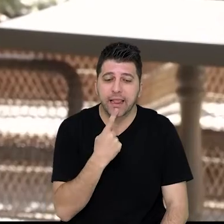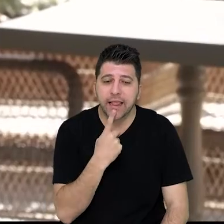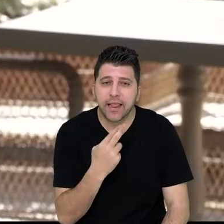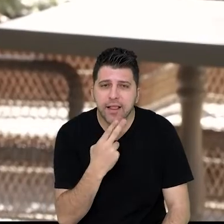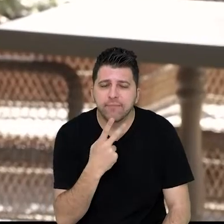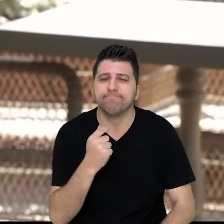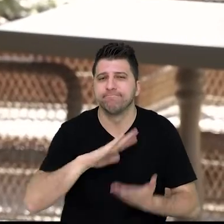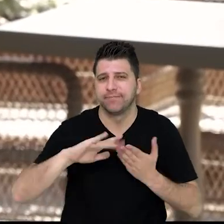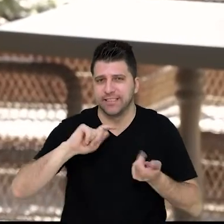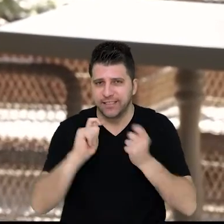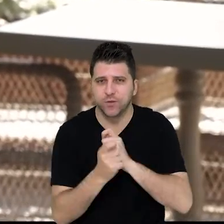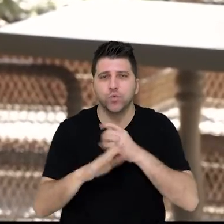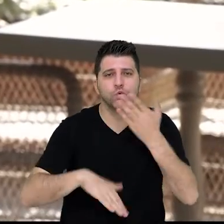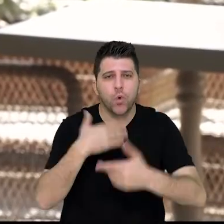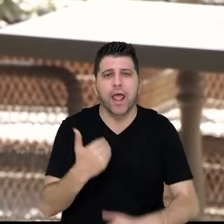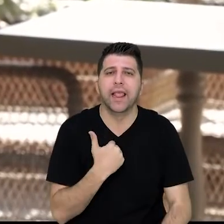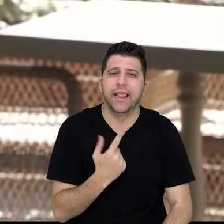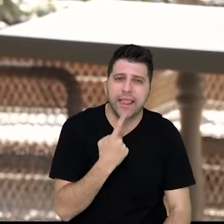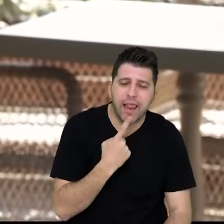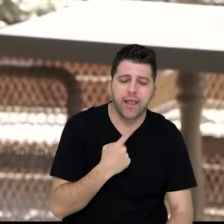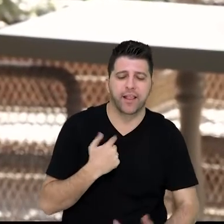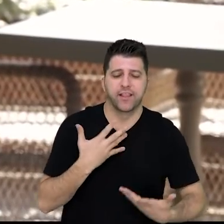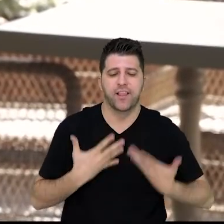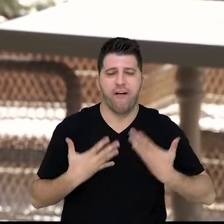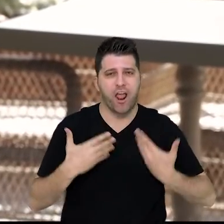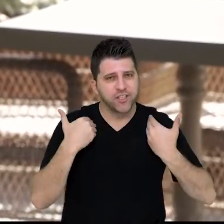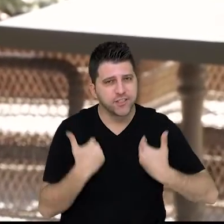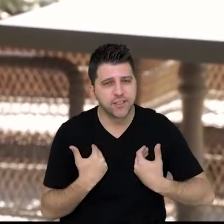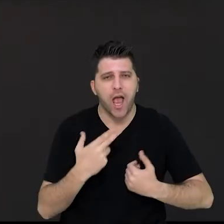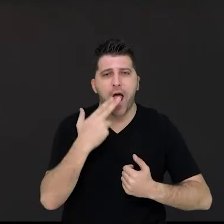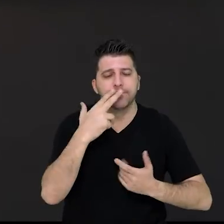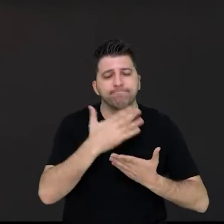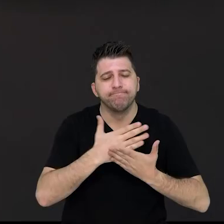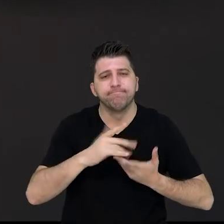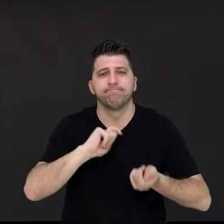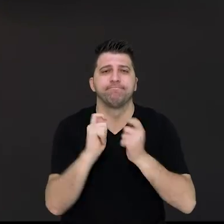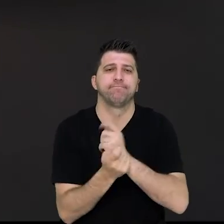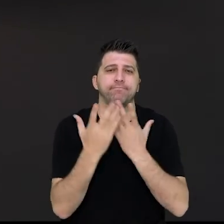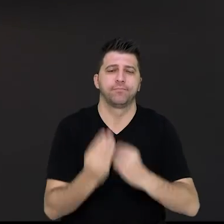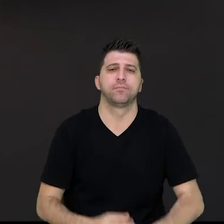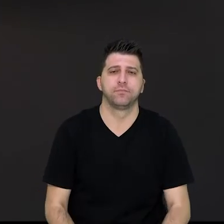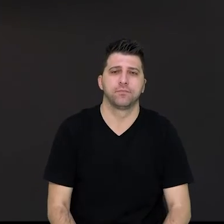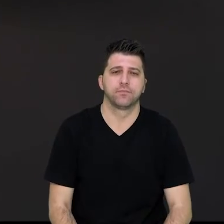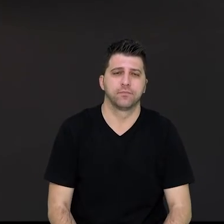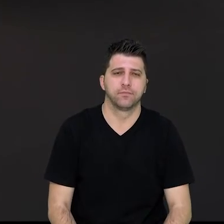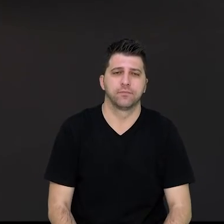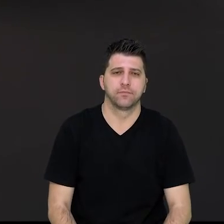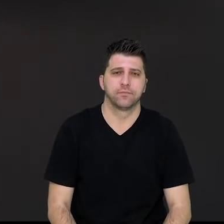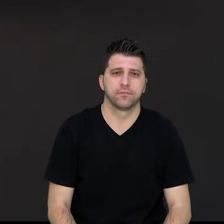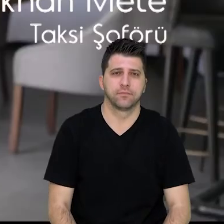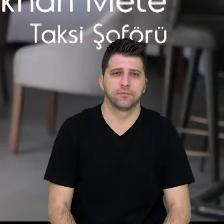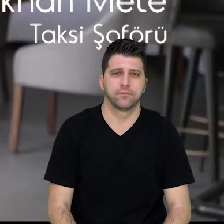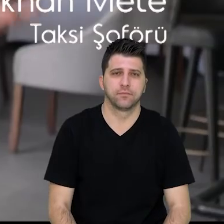ve daha sonra Sada dilimiz davranışlarımıza alışkanlıklarımıza dönüşecek Gökhan Mehdi Taksi